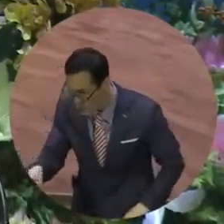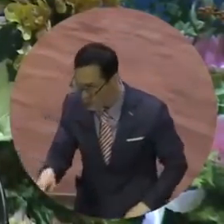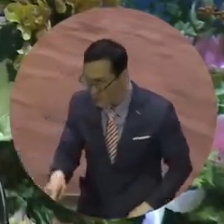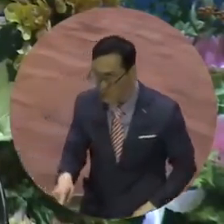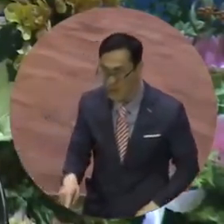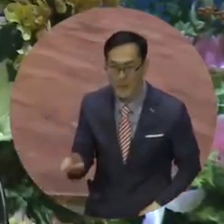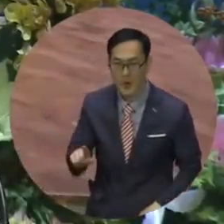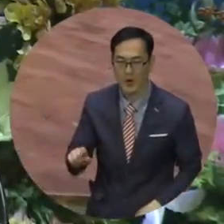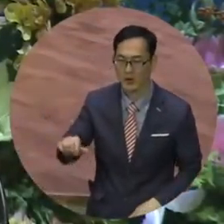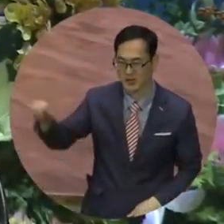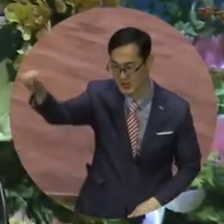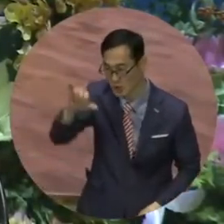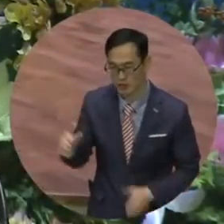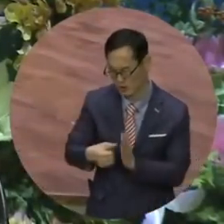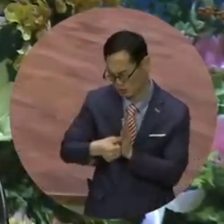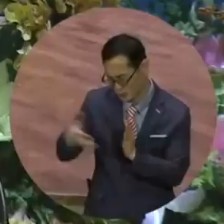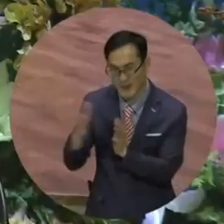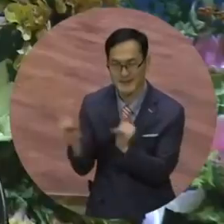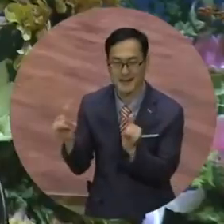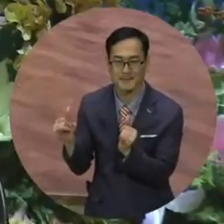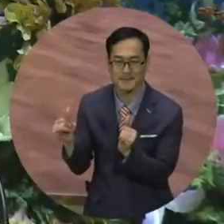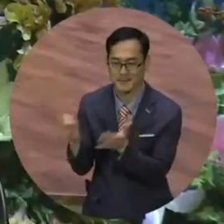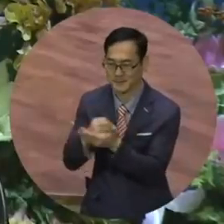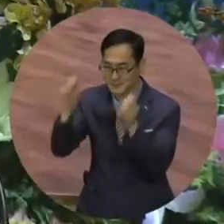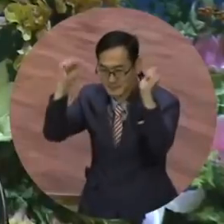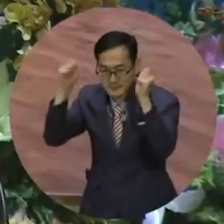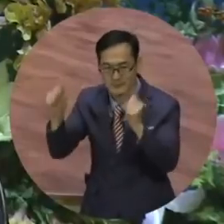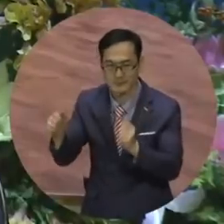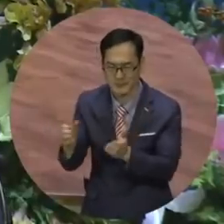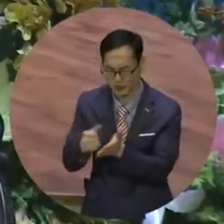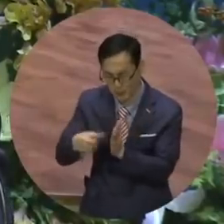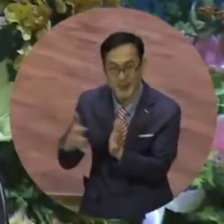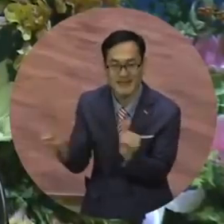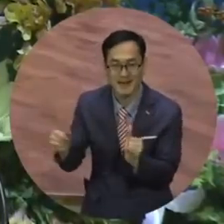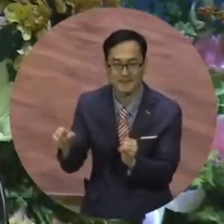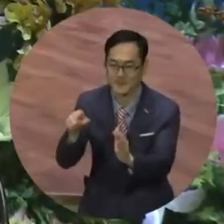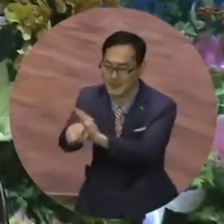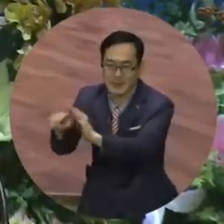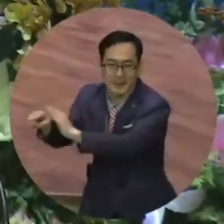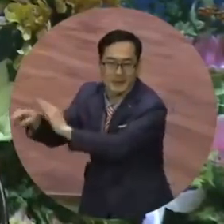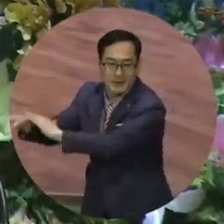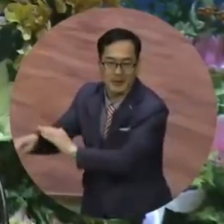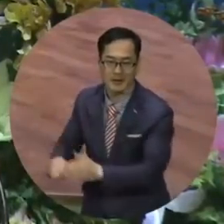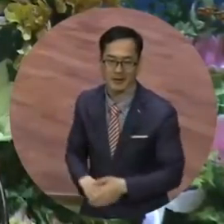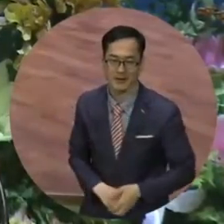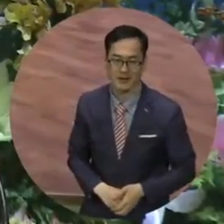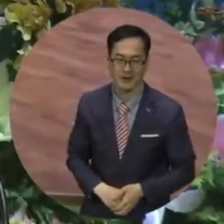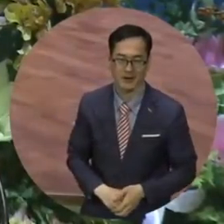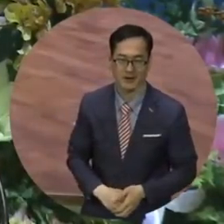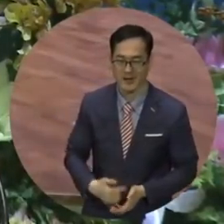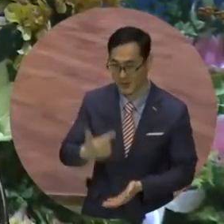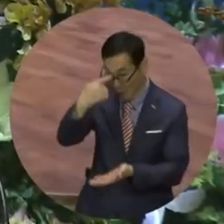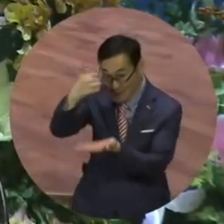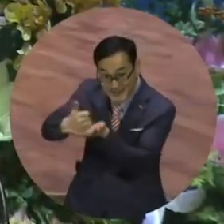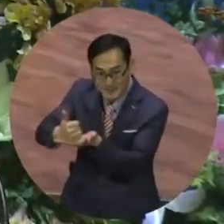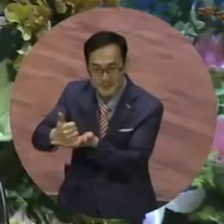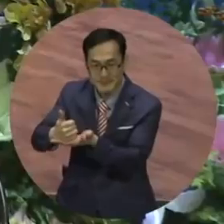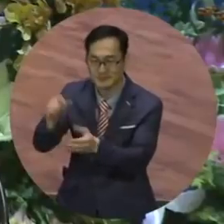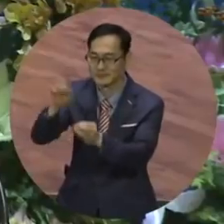전국 유명 역술인, 점쟁이. 또, 그렇게 용하다는 스님들